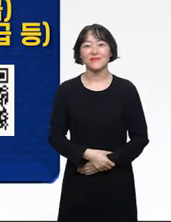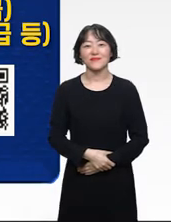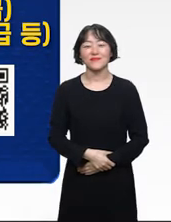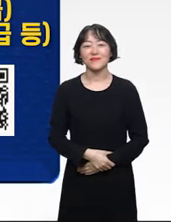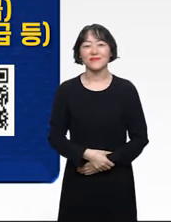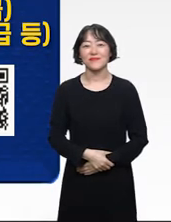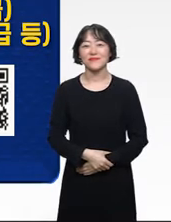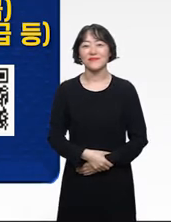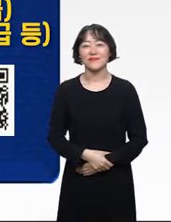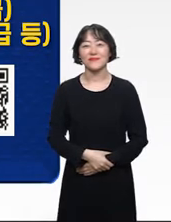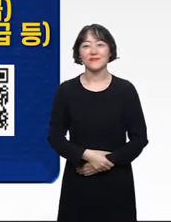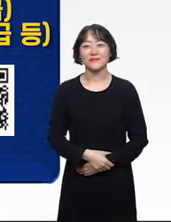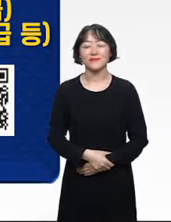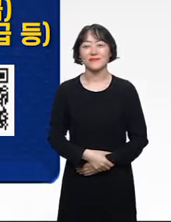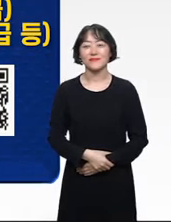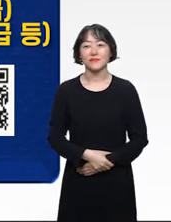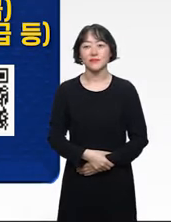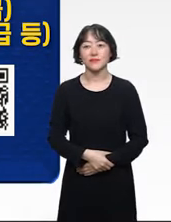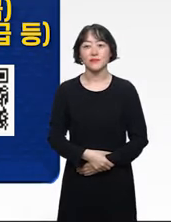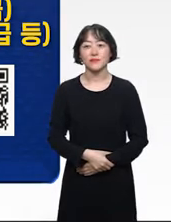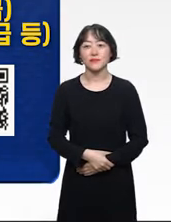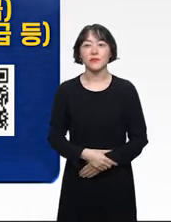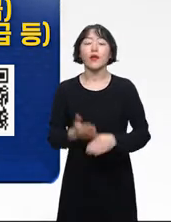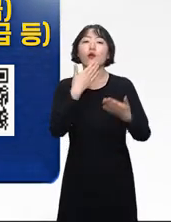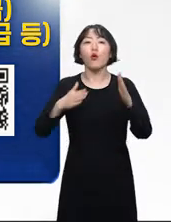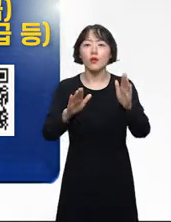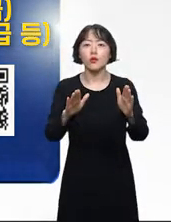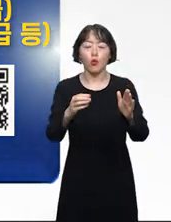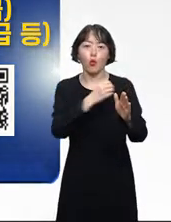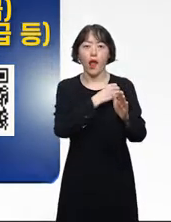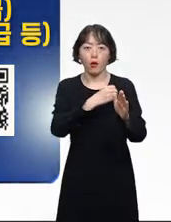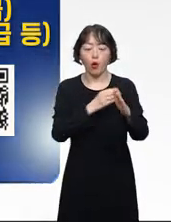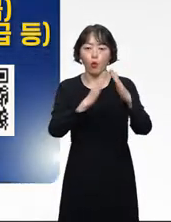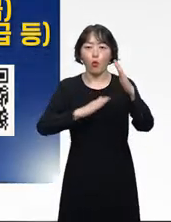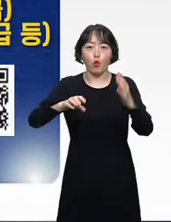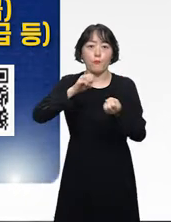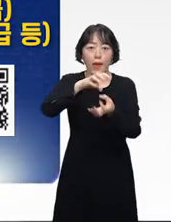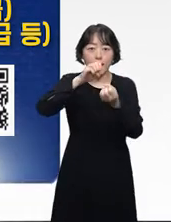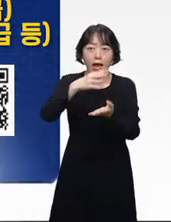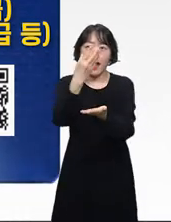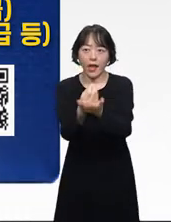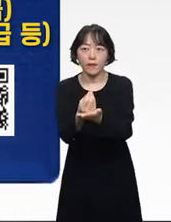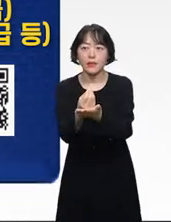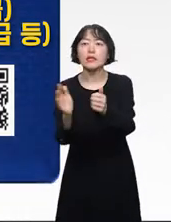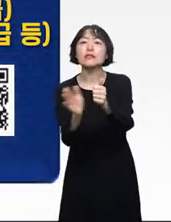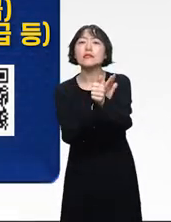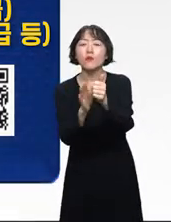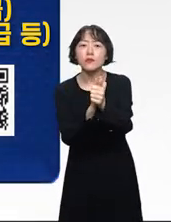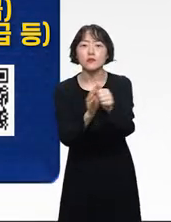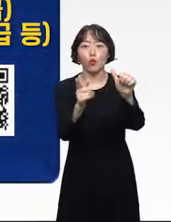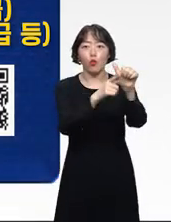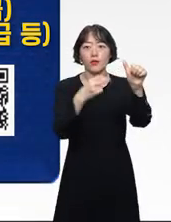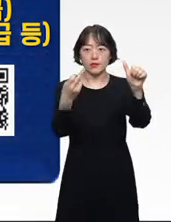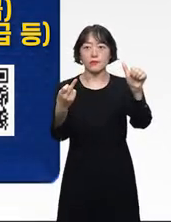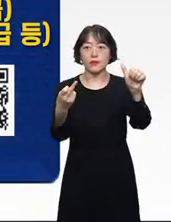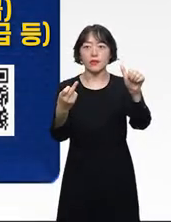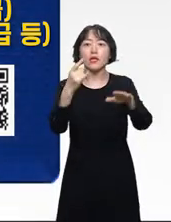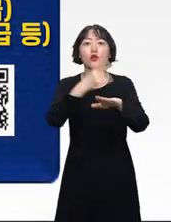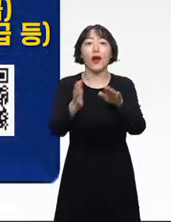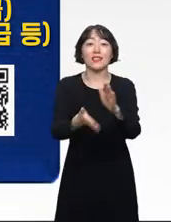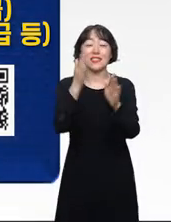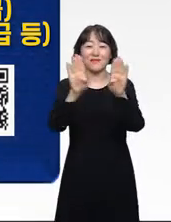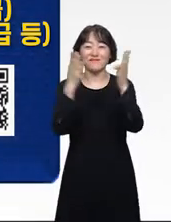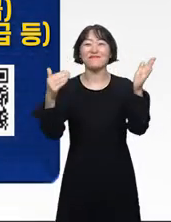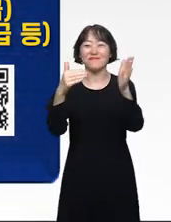첫 소식입니다. 경기도형 공공배달의 배달특급 서비스가 5월 12일 의왕시에서 정식